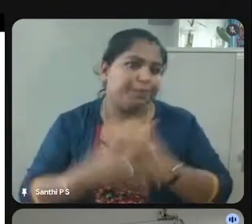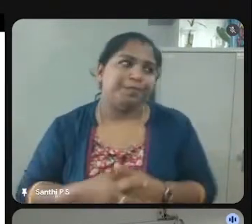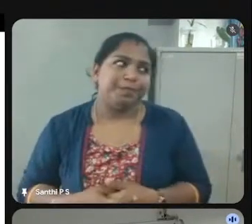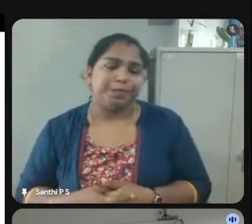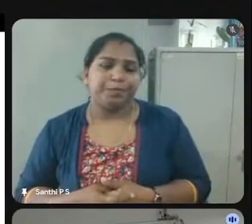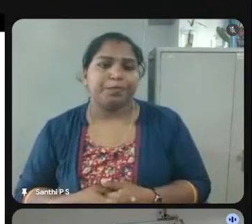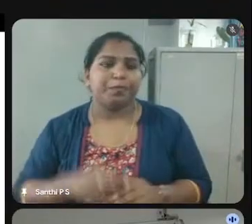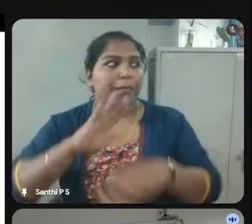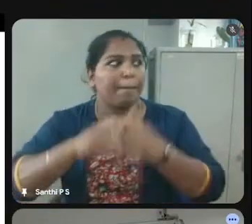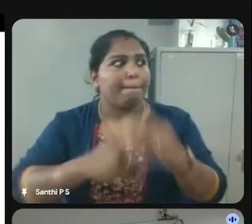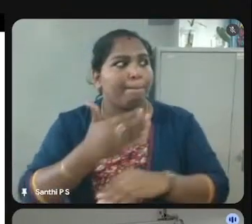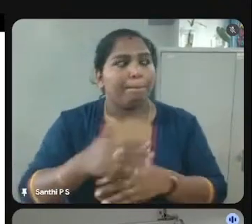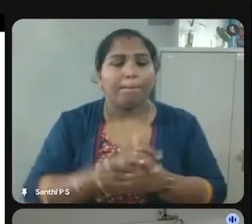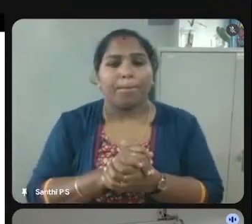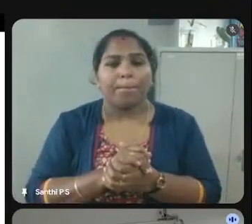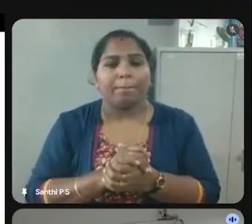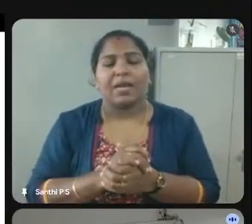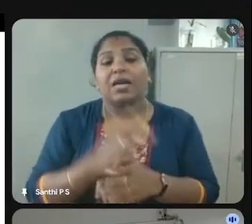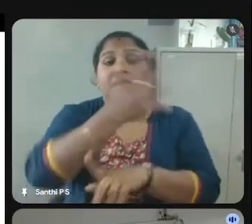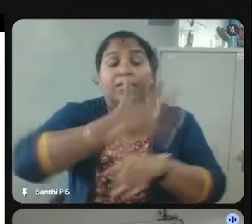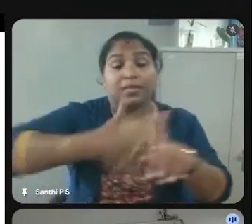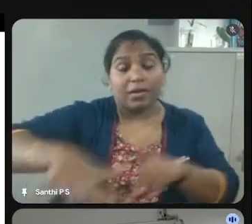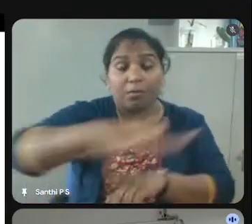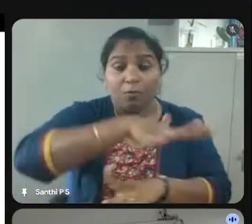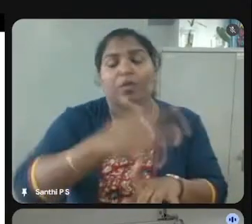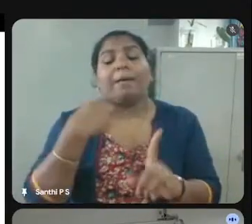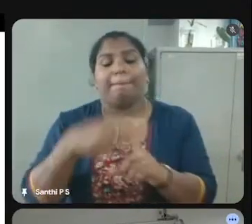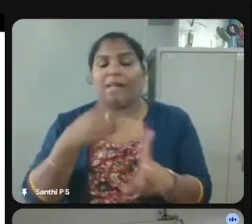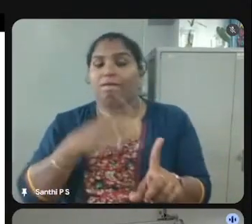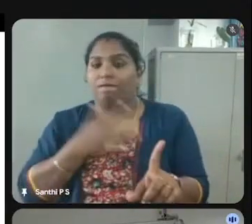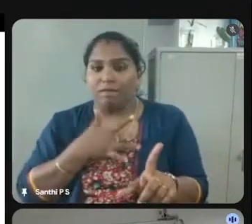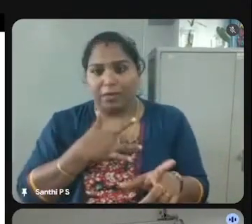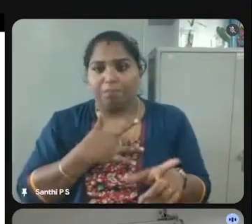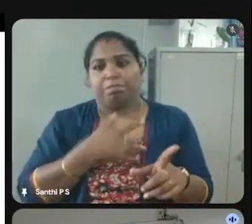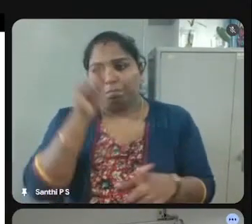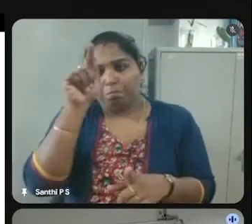സാമൂഹികവും വൈകാരികവുമായ ഘടകങ്ങൾ ഏതൊക്കെയാണെന്ന് നോക്കാം. സാമൂഹികമായ ഒറ്റപ്പെടൽ,